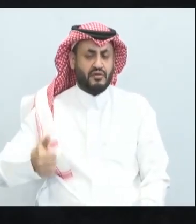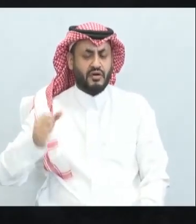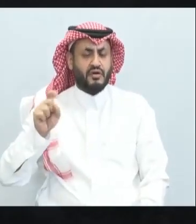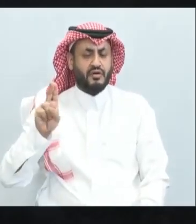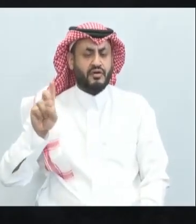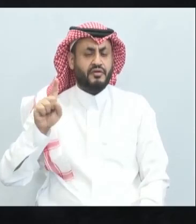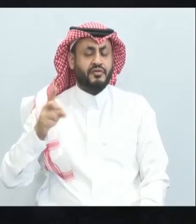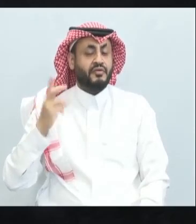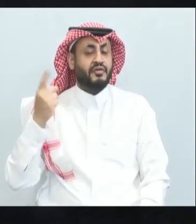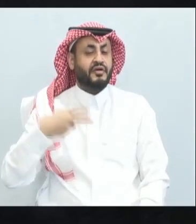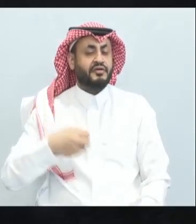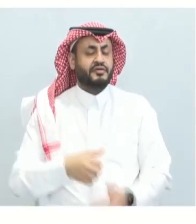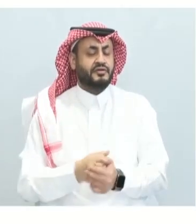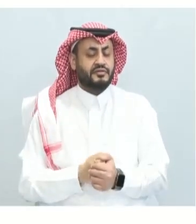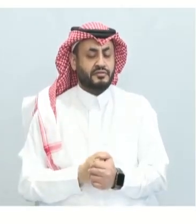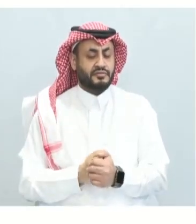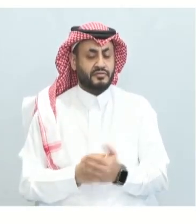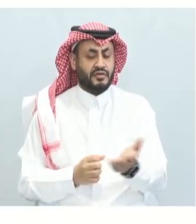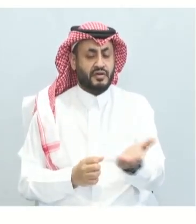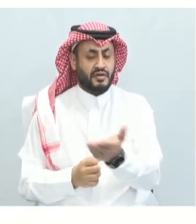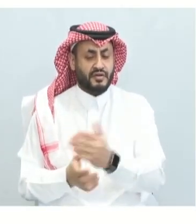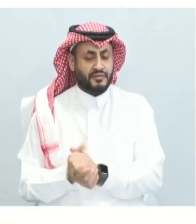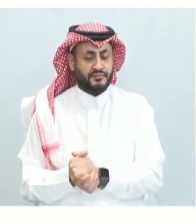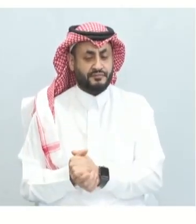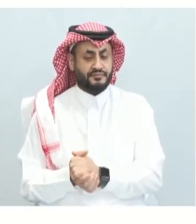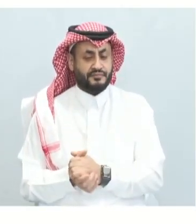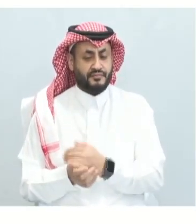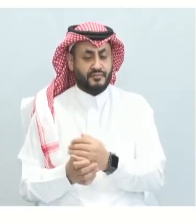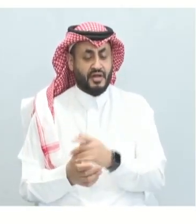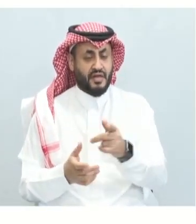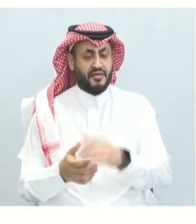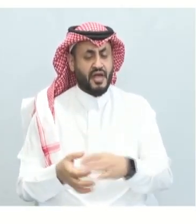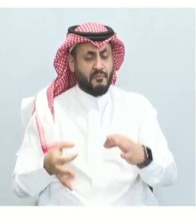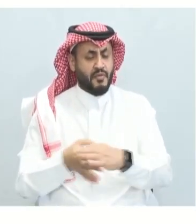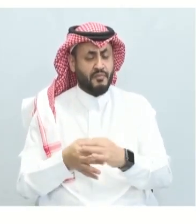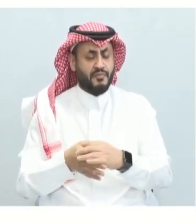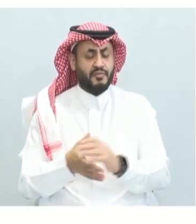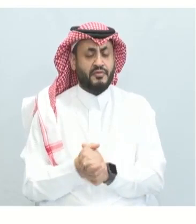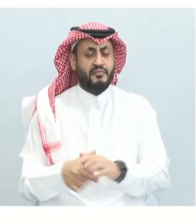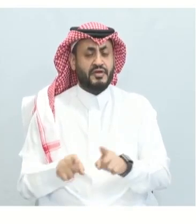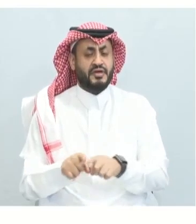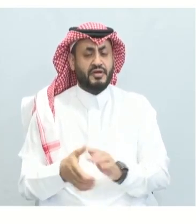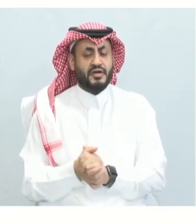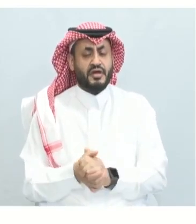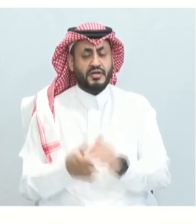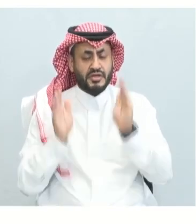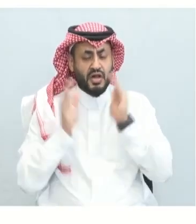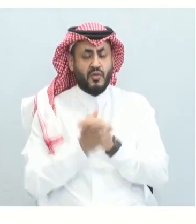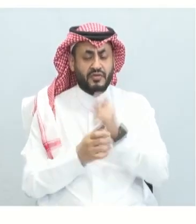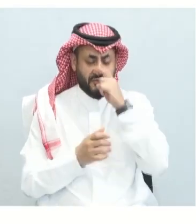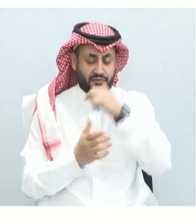السنن الرواتب تؤدى قبل الصلوات المفروضه او او بعدها اما النوافل فتؤدى